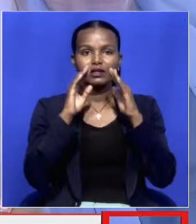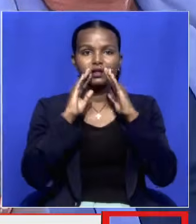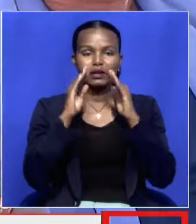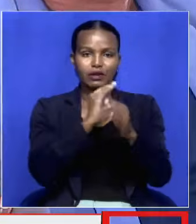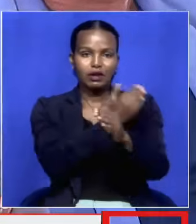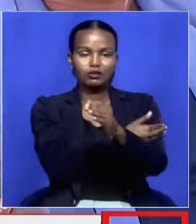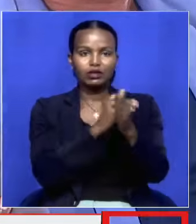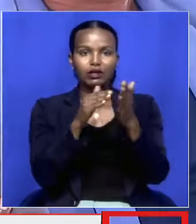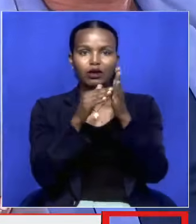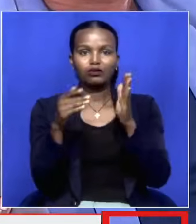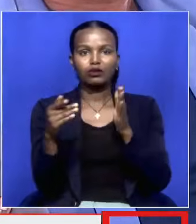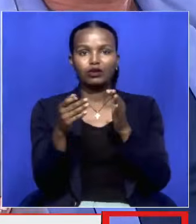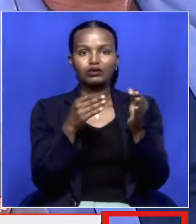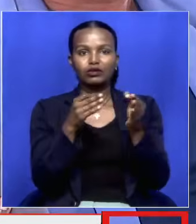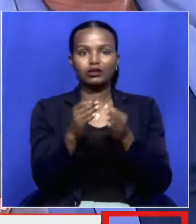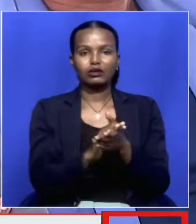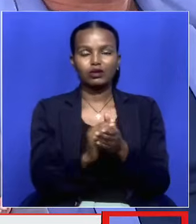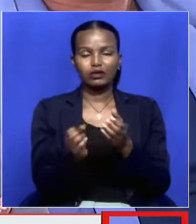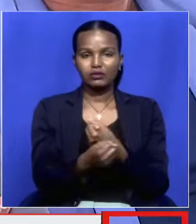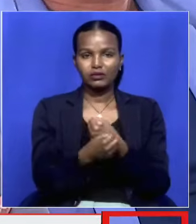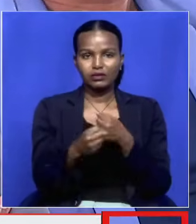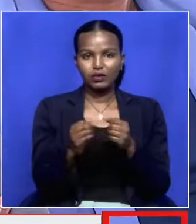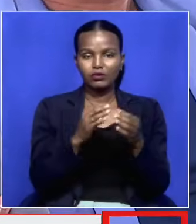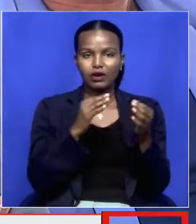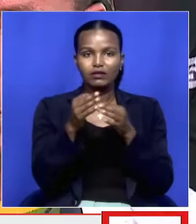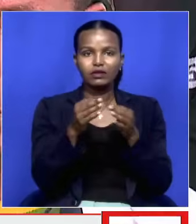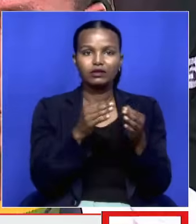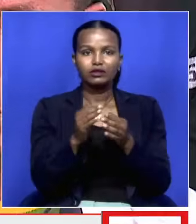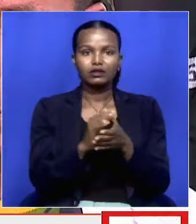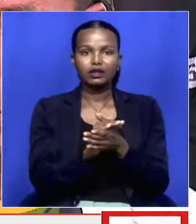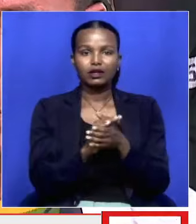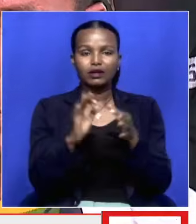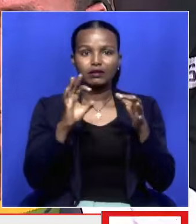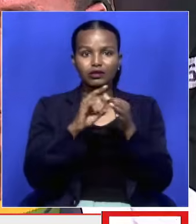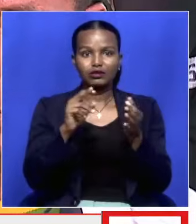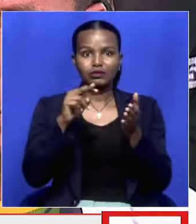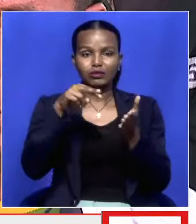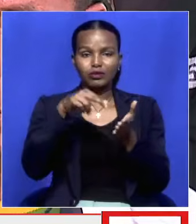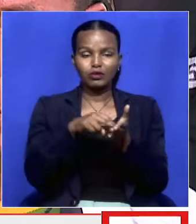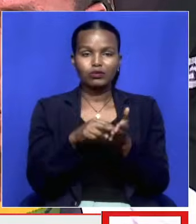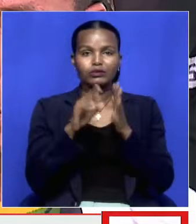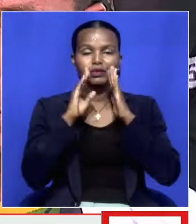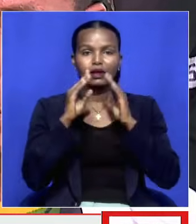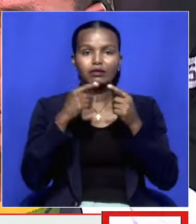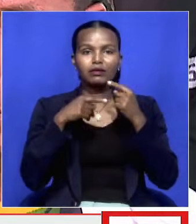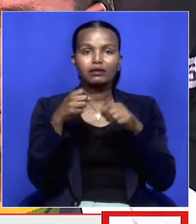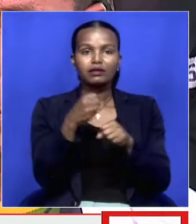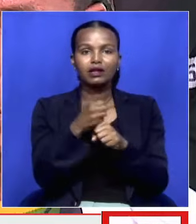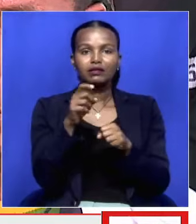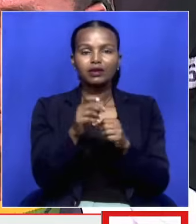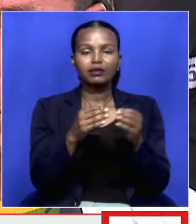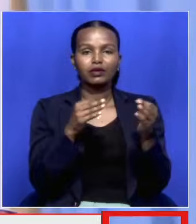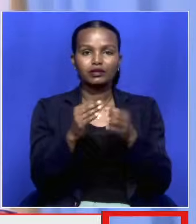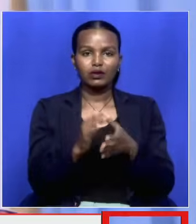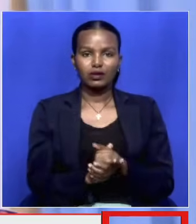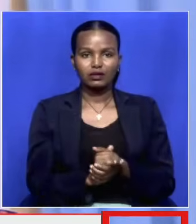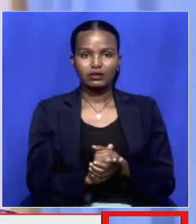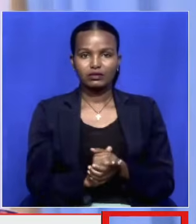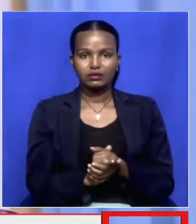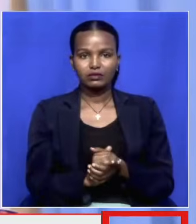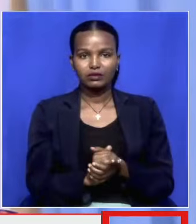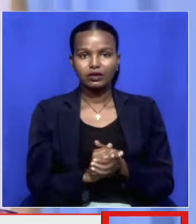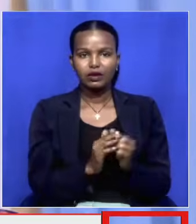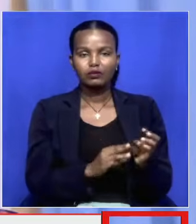ኃይሎች ተግዳሮት መሆናቸውን ገልጸው ለመፍትሄው ማህበረሰቡ ከመንግስት ጎን በመቆም ሰላም ለማስፈን መስራት እንደሚገባው ተናግረዋል።